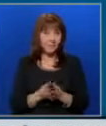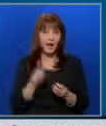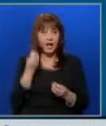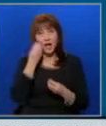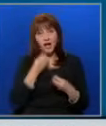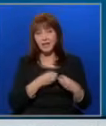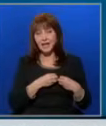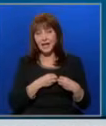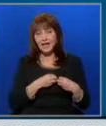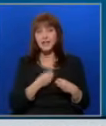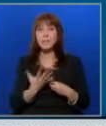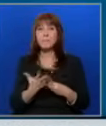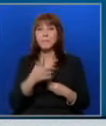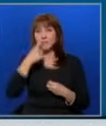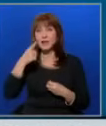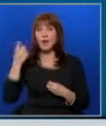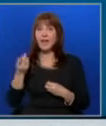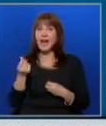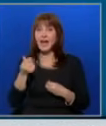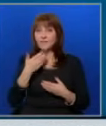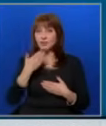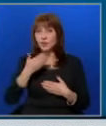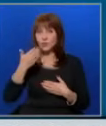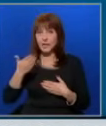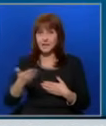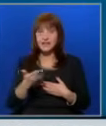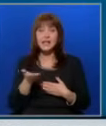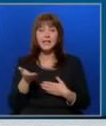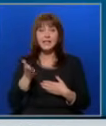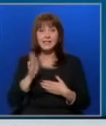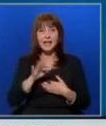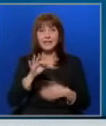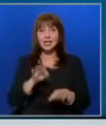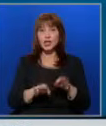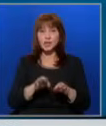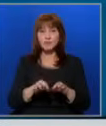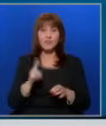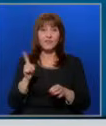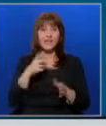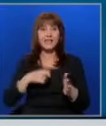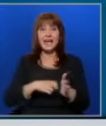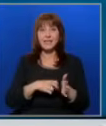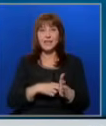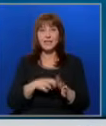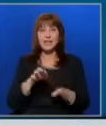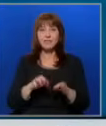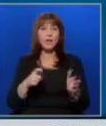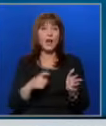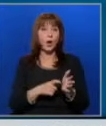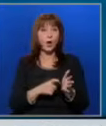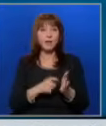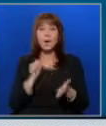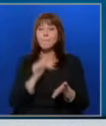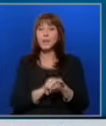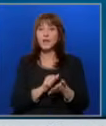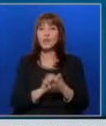Дарения за близо 5 милиона лева са отчетени в Сметната палата след изборите. В единния регистър по изборния кодекс до момента е